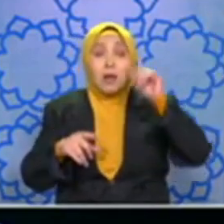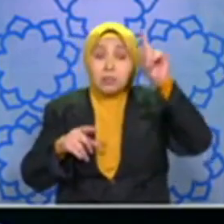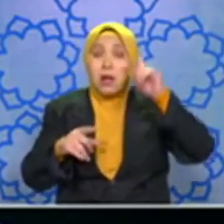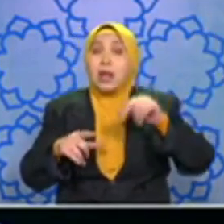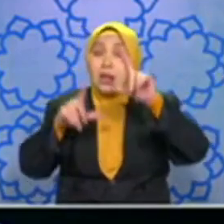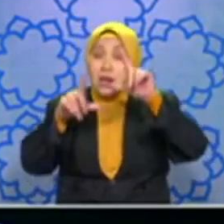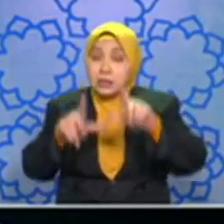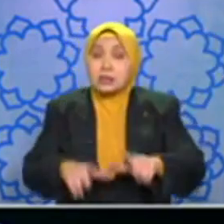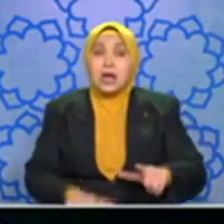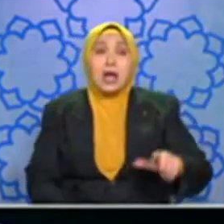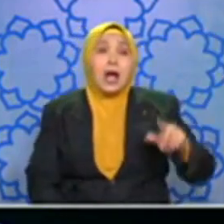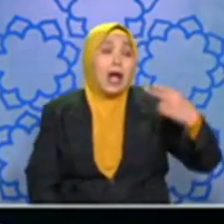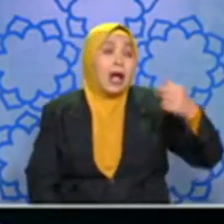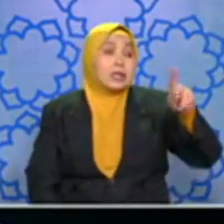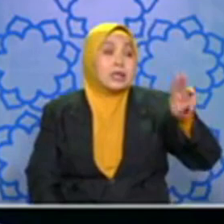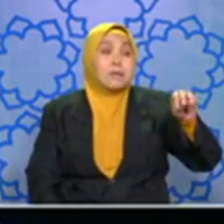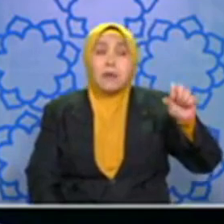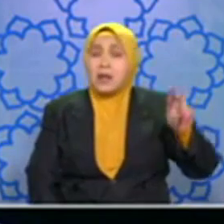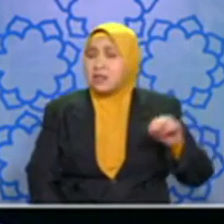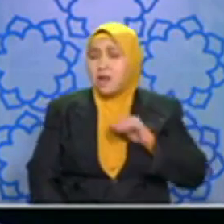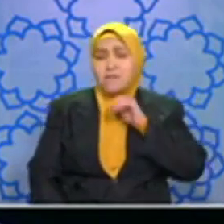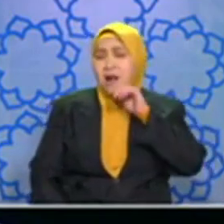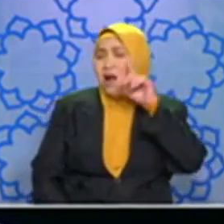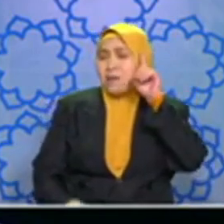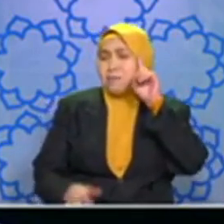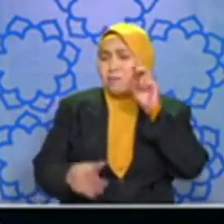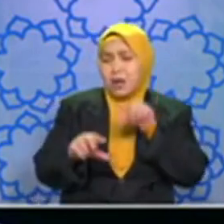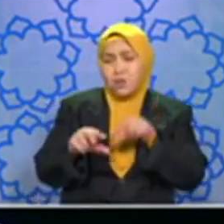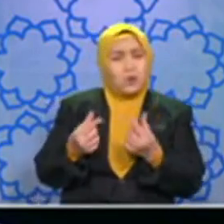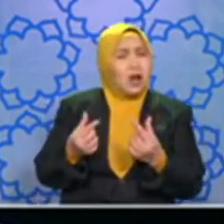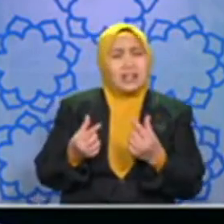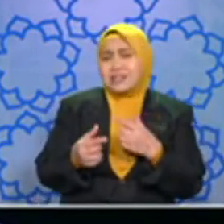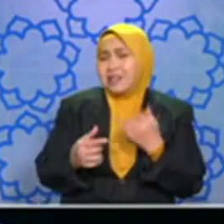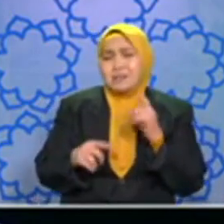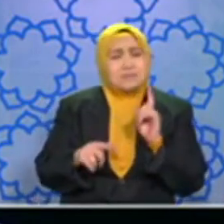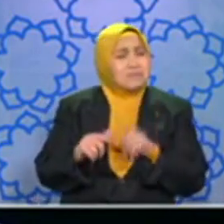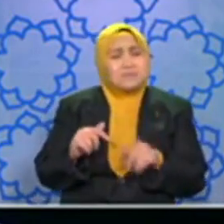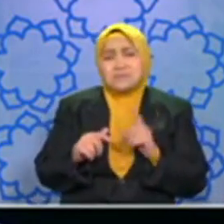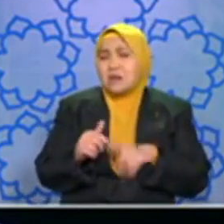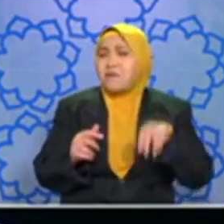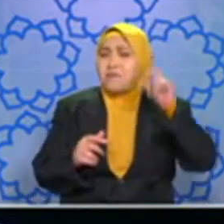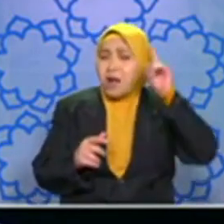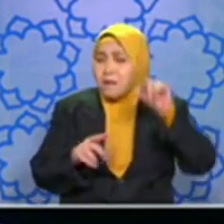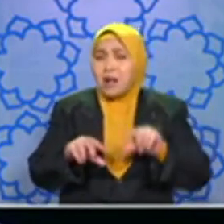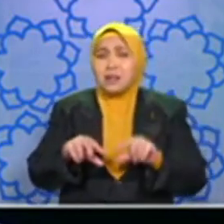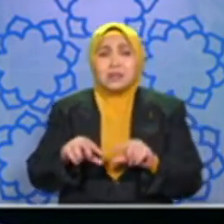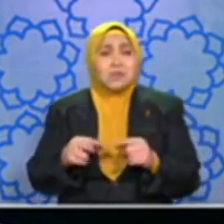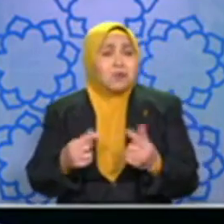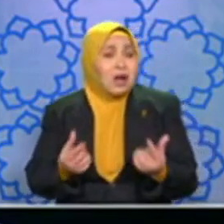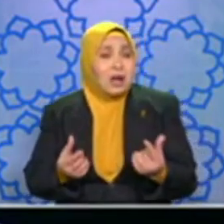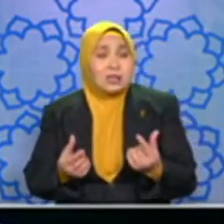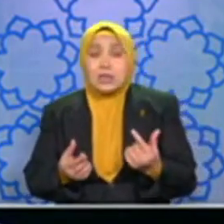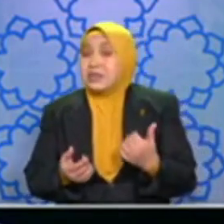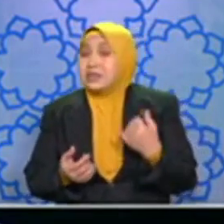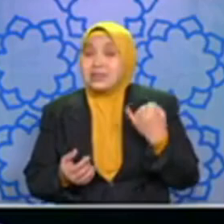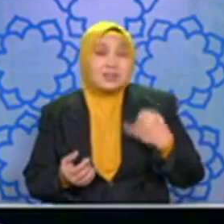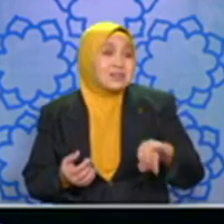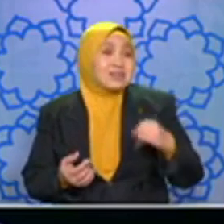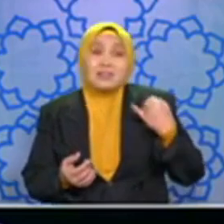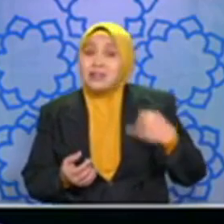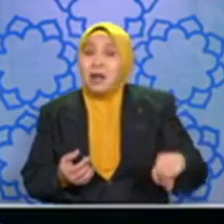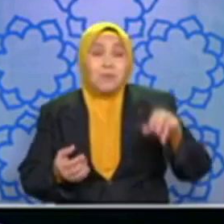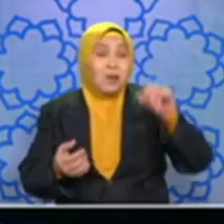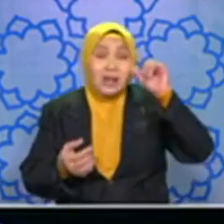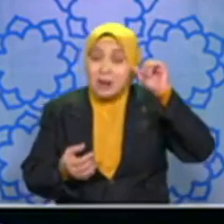akinnah, seseorang itu tidak mampu memahami Al-Quran, an yafqahu wa fi adanihim waqra. Dia tak mampu